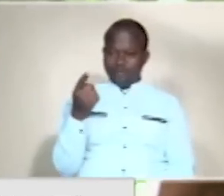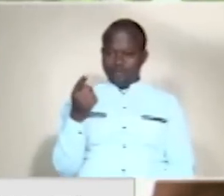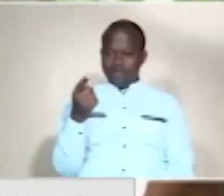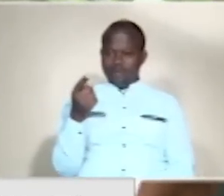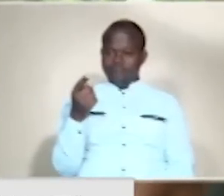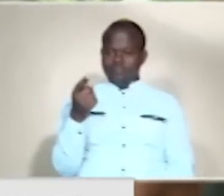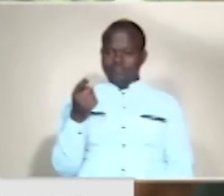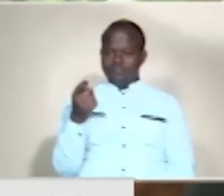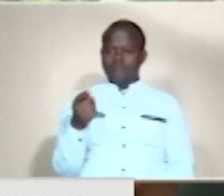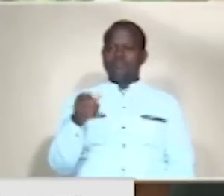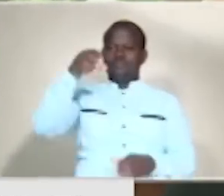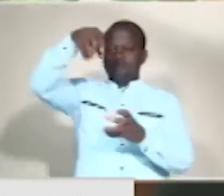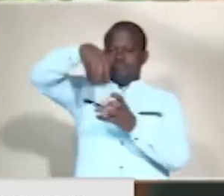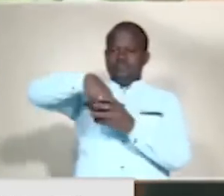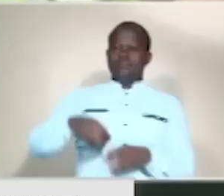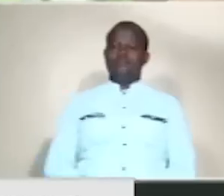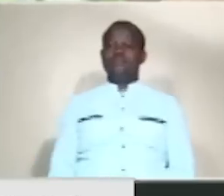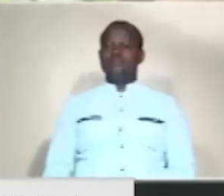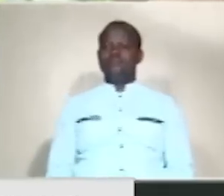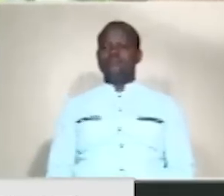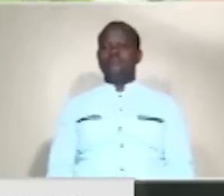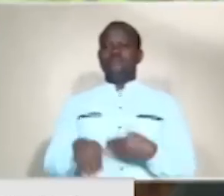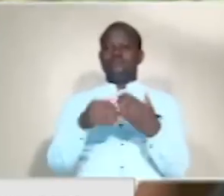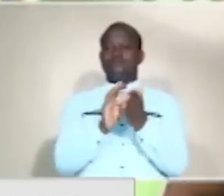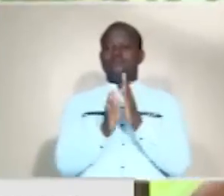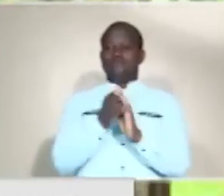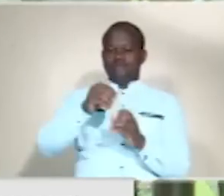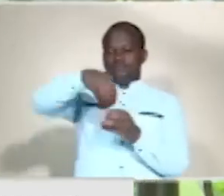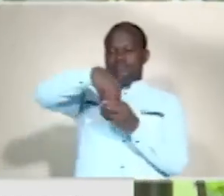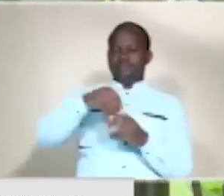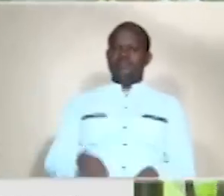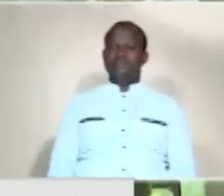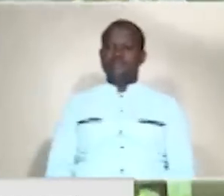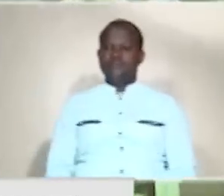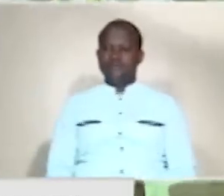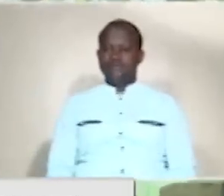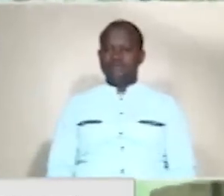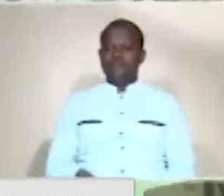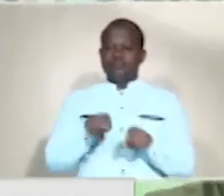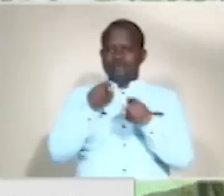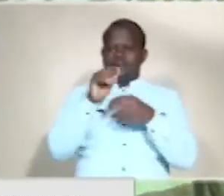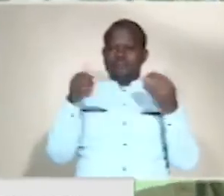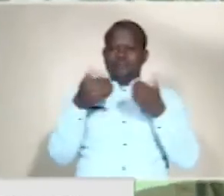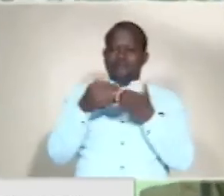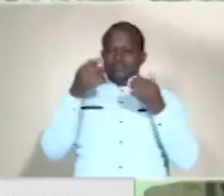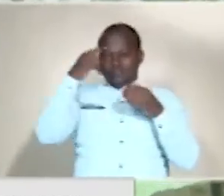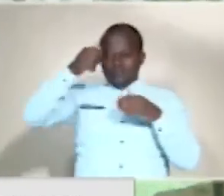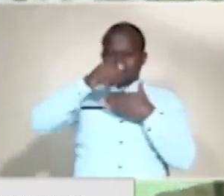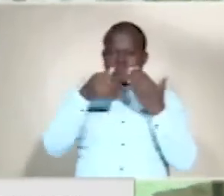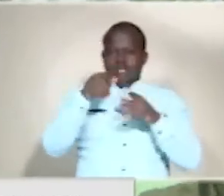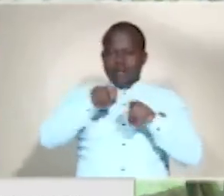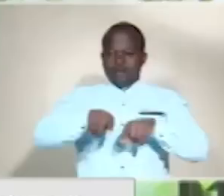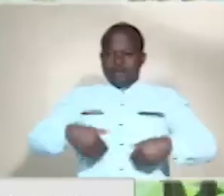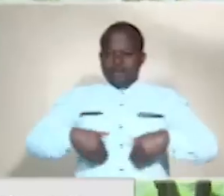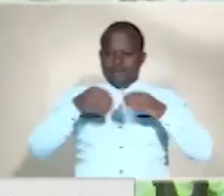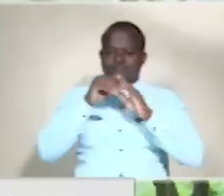hanyuma nitenwikira ubwo ndabanshoje kubangurira. Denise kimwe na bagenzi be kuri bo nk'urubyiruko ngo kujya